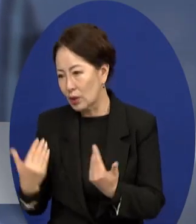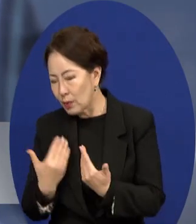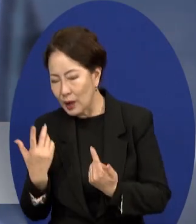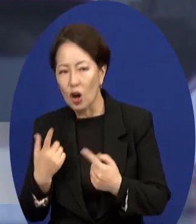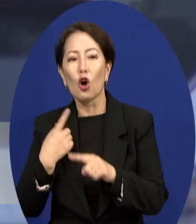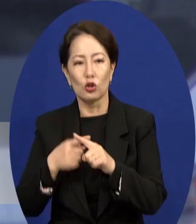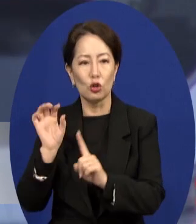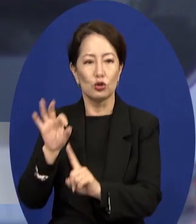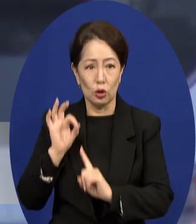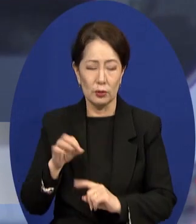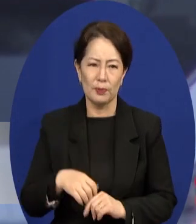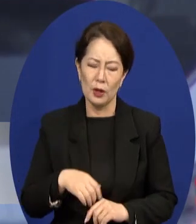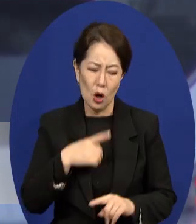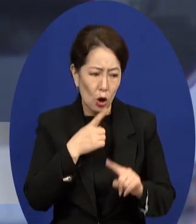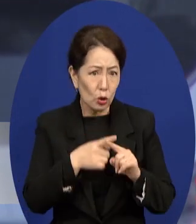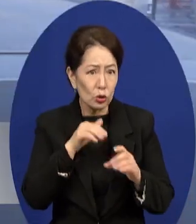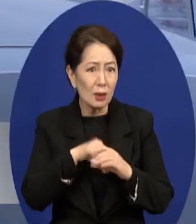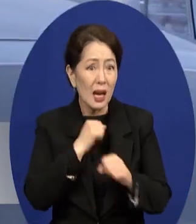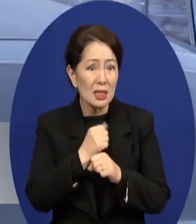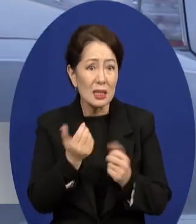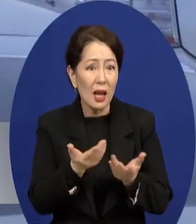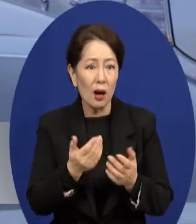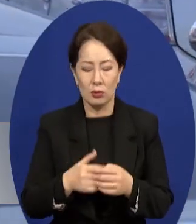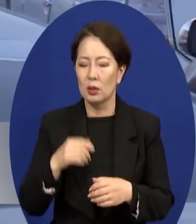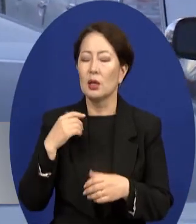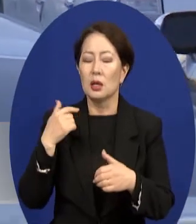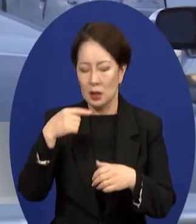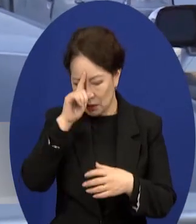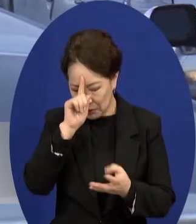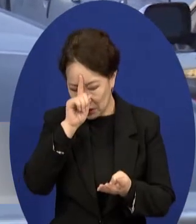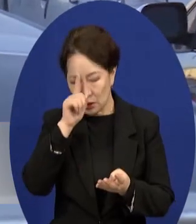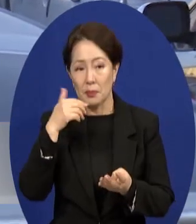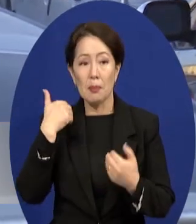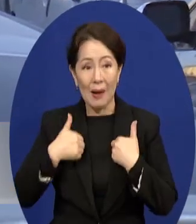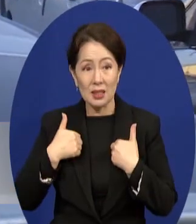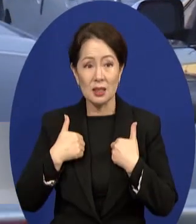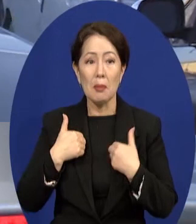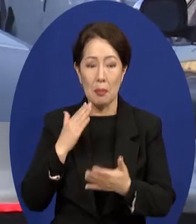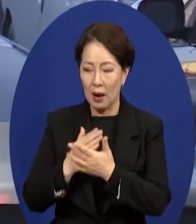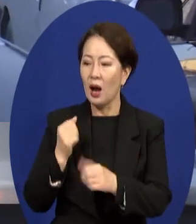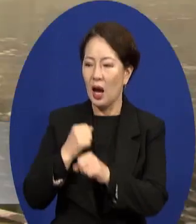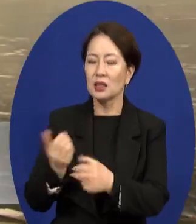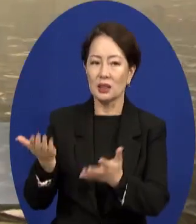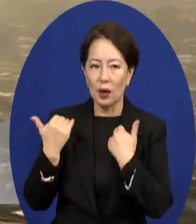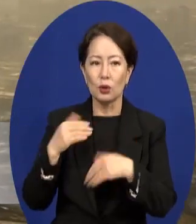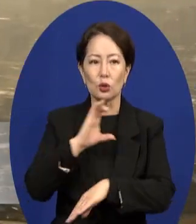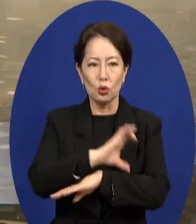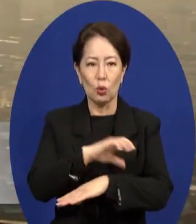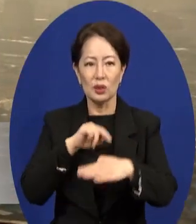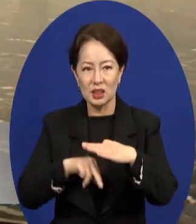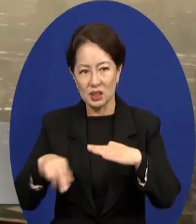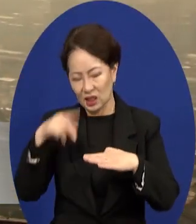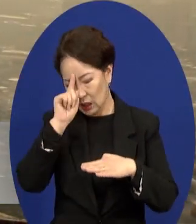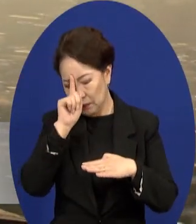сонгосон. Хөдөө ажлын байр байна уу? Хөдөө имж багш мэрэгчлэлтэй хүмүүс бол ажлын байр нэлээд байдаг. Сургууль болон цэцэрлэг,